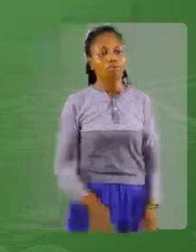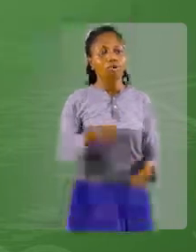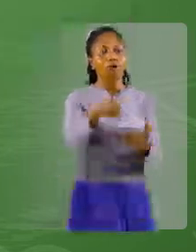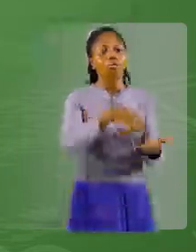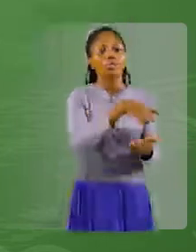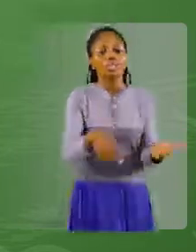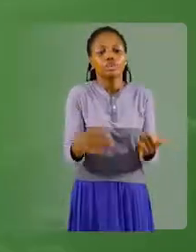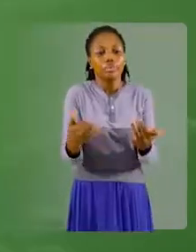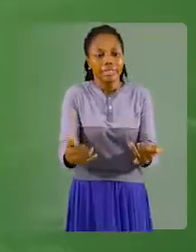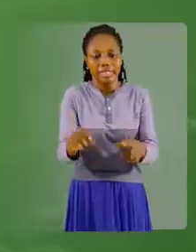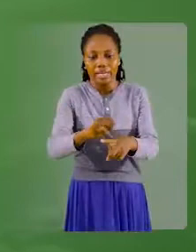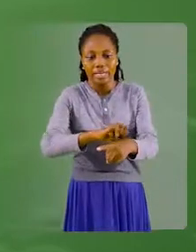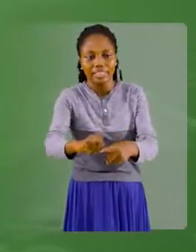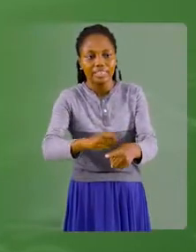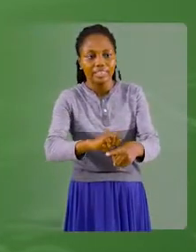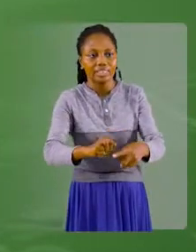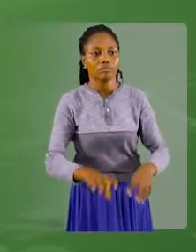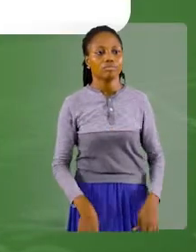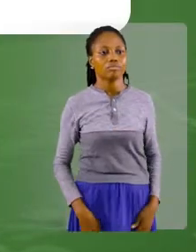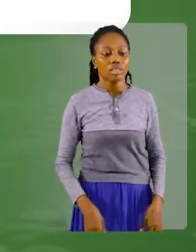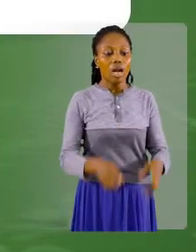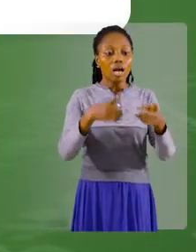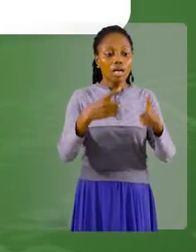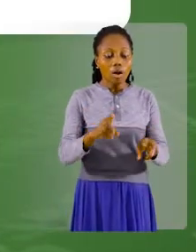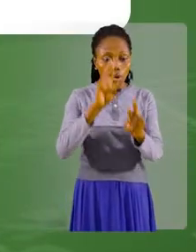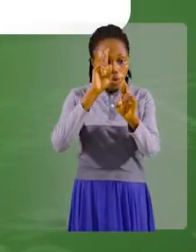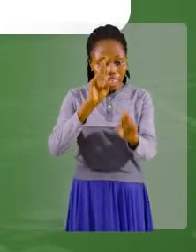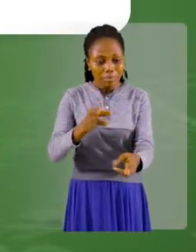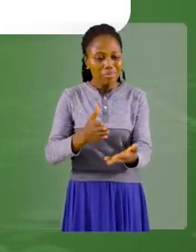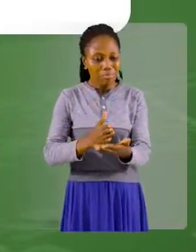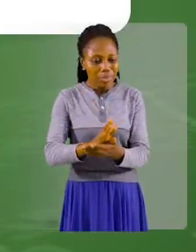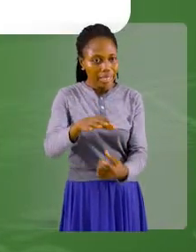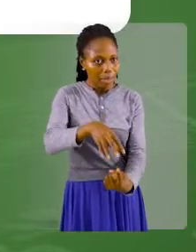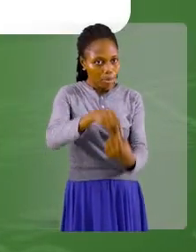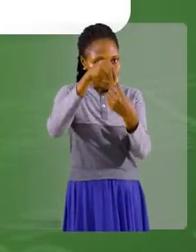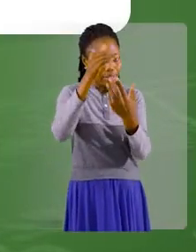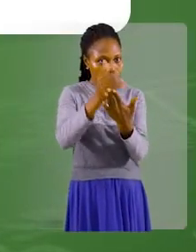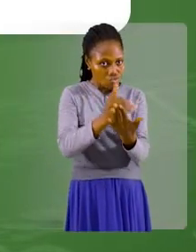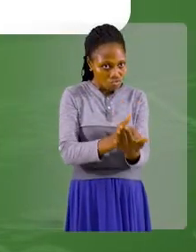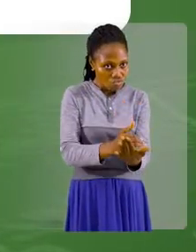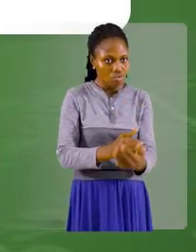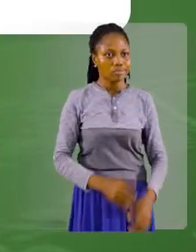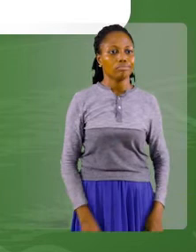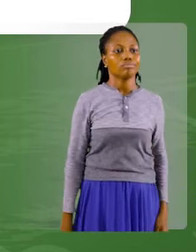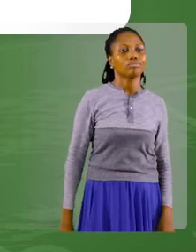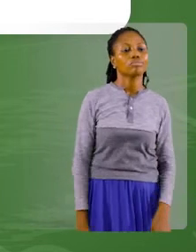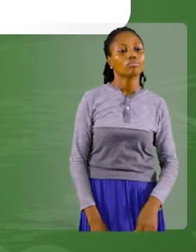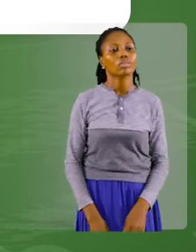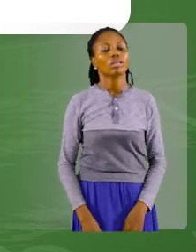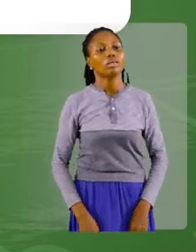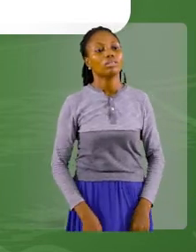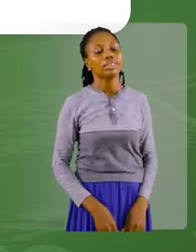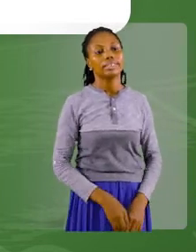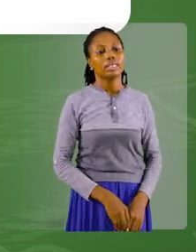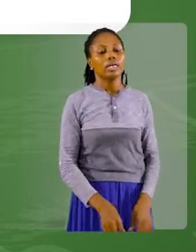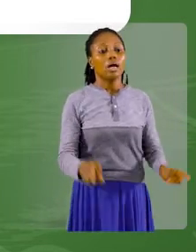Corriger. En appliquant aussi la propriété du cours, on obtient en petit